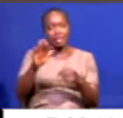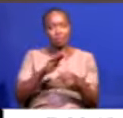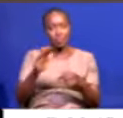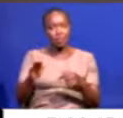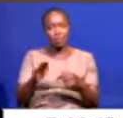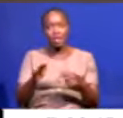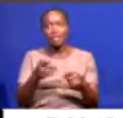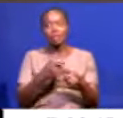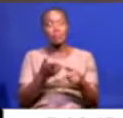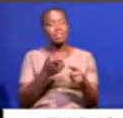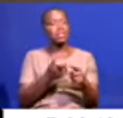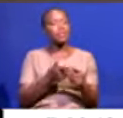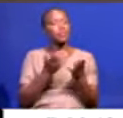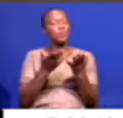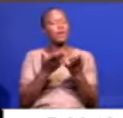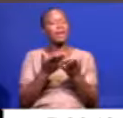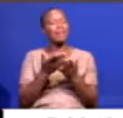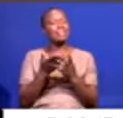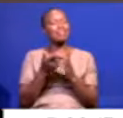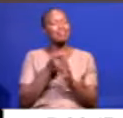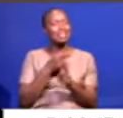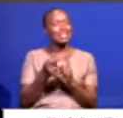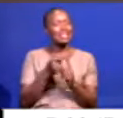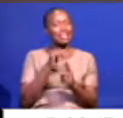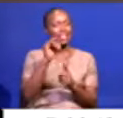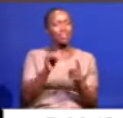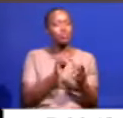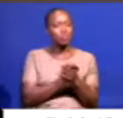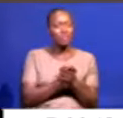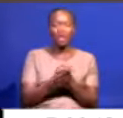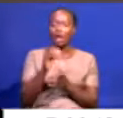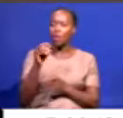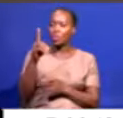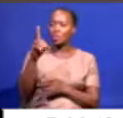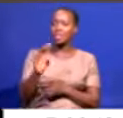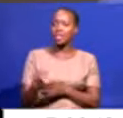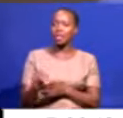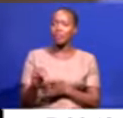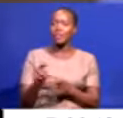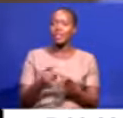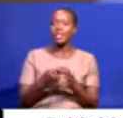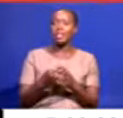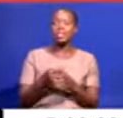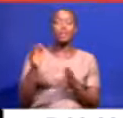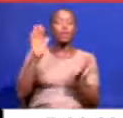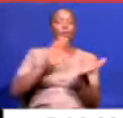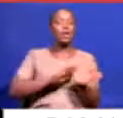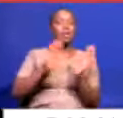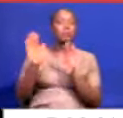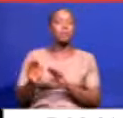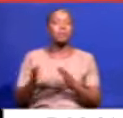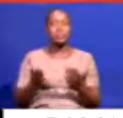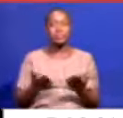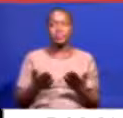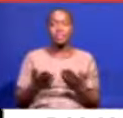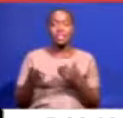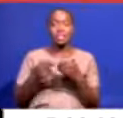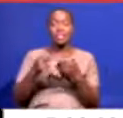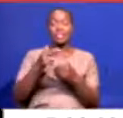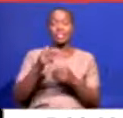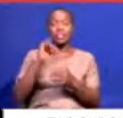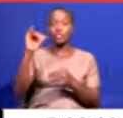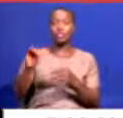unaua Jubilee. Unaingia ODM. Kaifu tangia ndani ya Wiper. Touching Jubilee